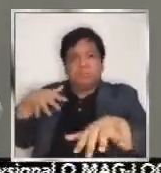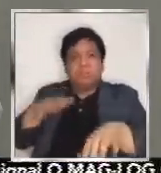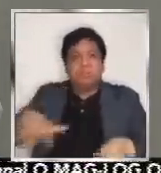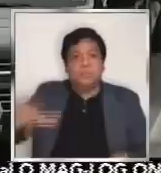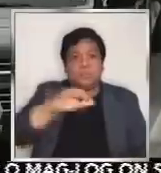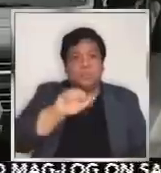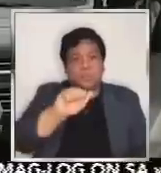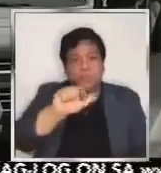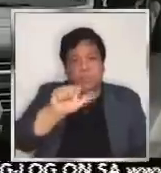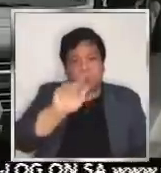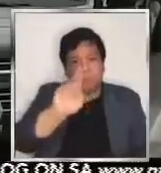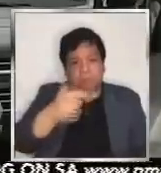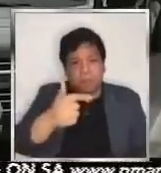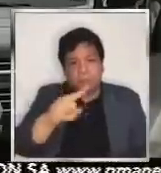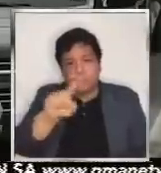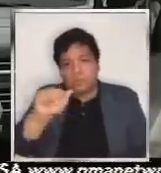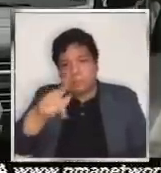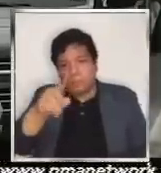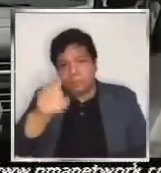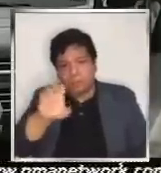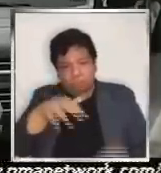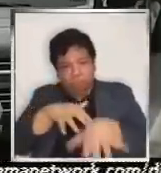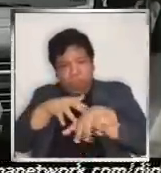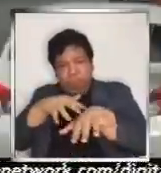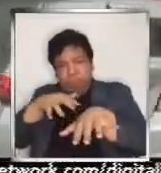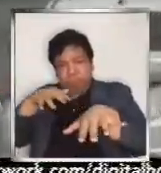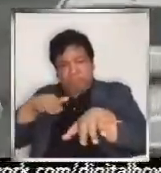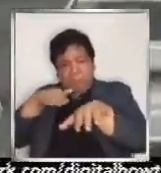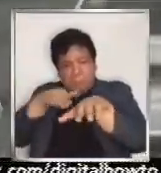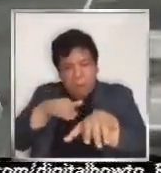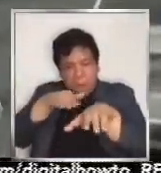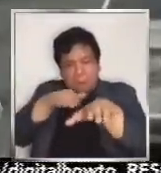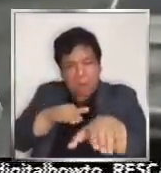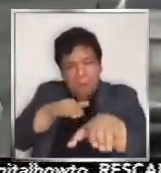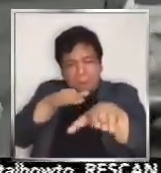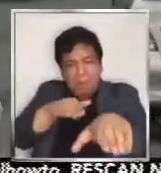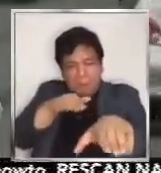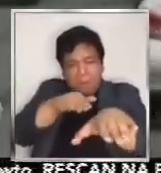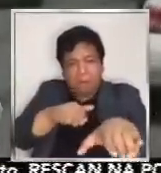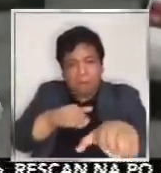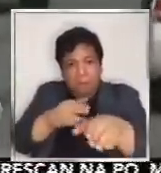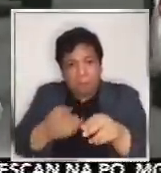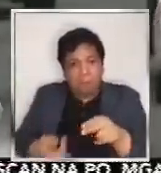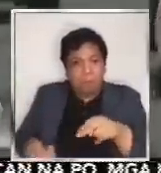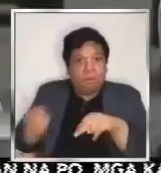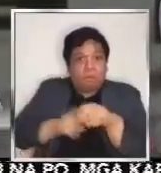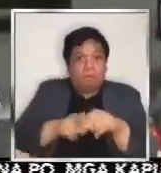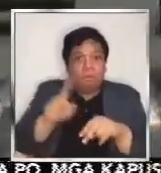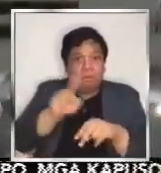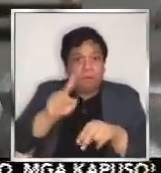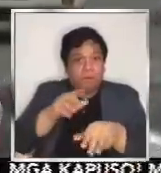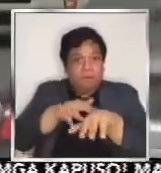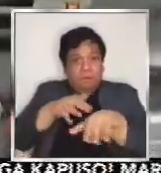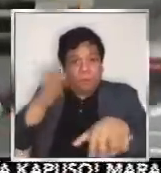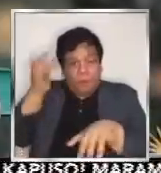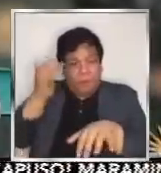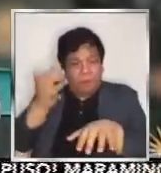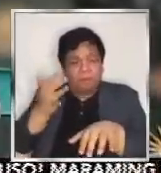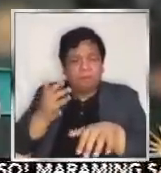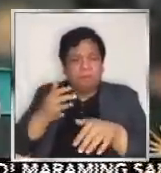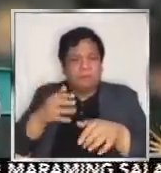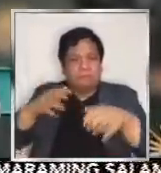Zapote Road. Usad pagong ang mga sasakyan. Nakadagdag pa sa bigat ng daloy ng trapiko rito ang naging panakanakang